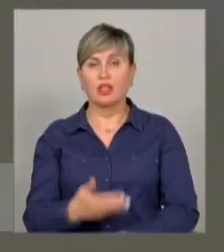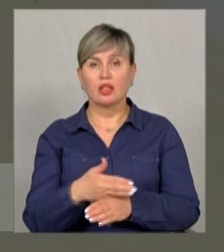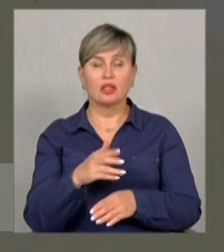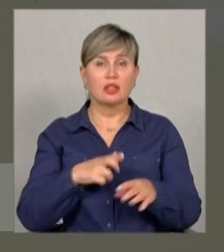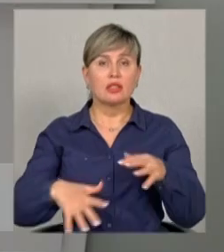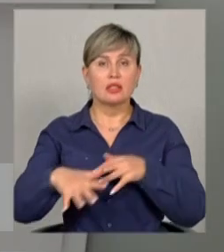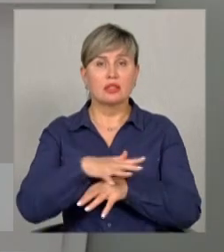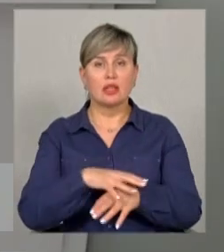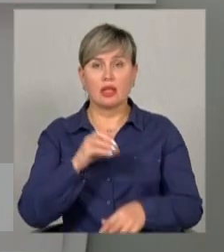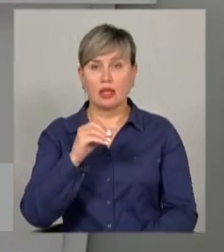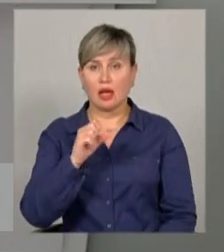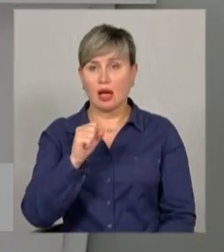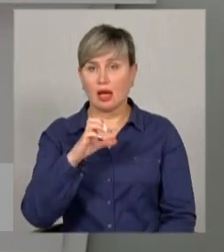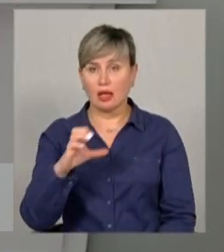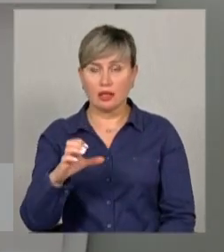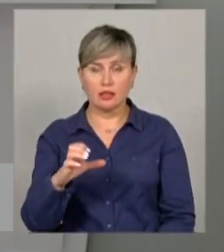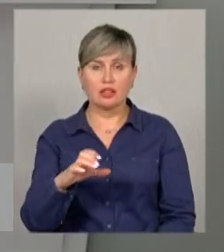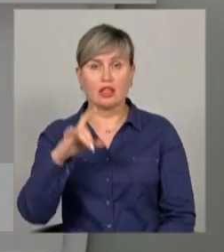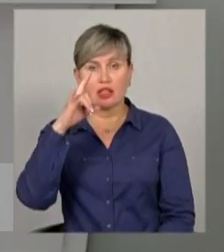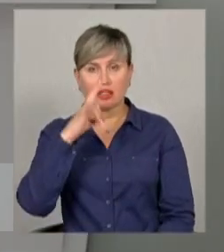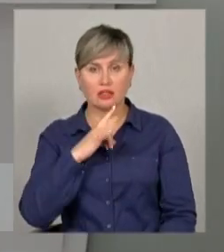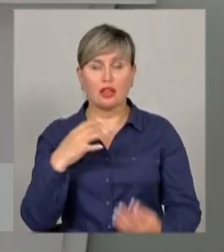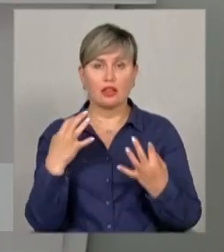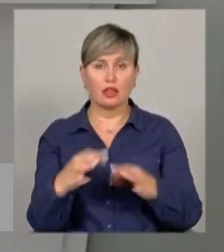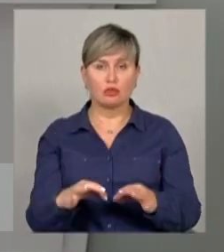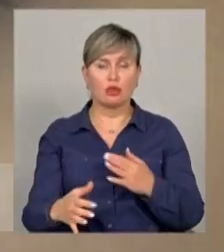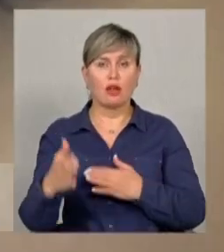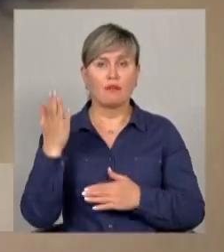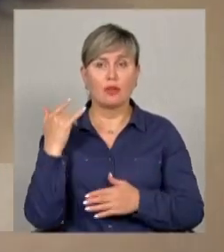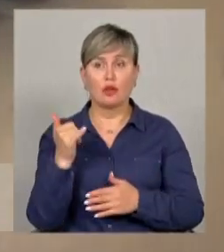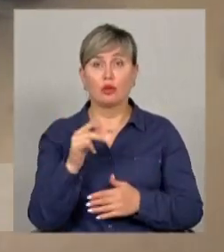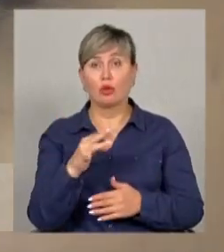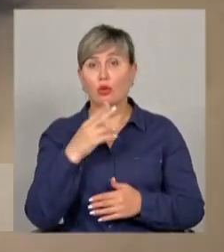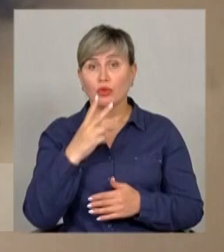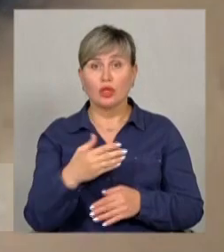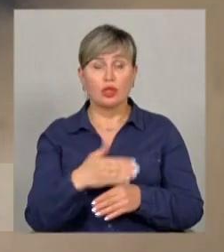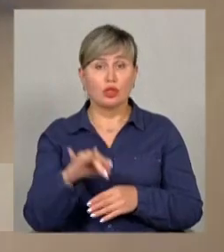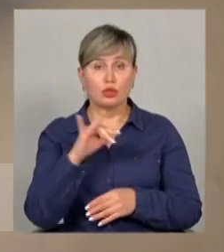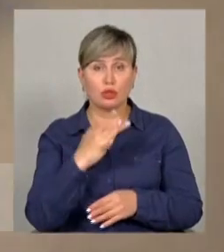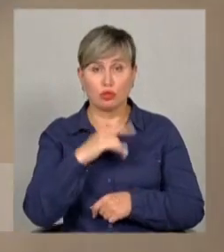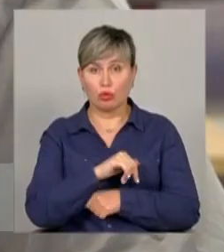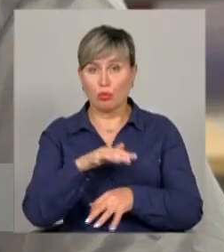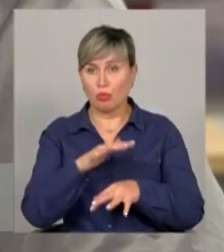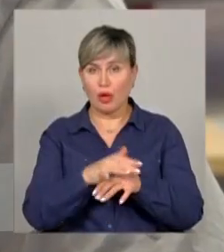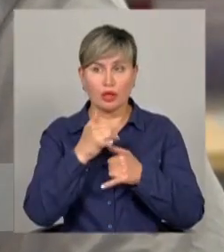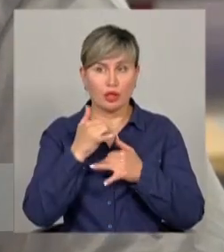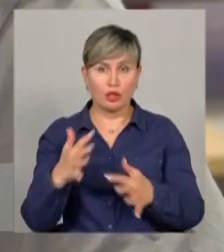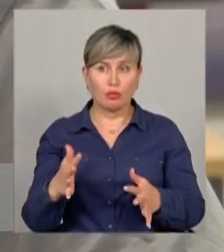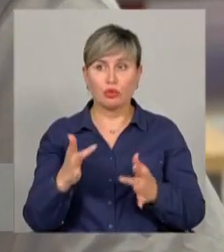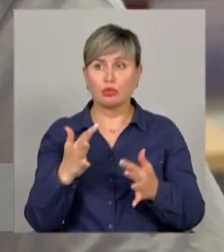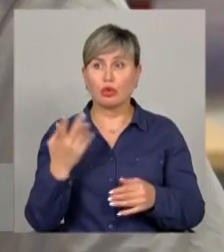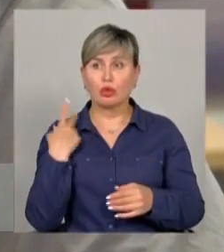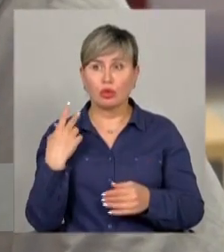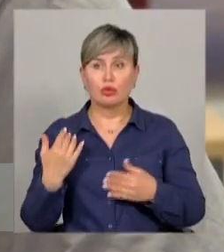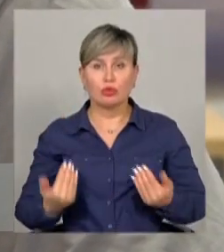странах Евразийского экономического союза казахстанцам доступны давно, но увидеть кредитную историю зарубежные банки не могут. Сколько долгов у